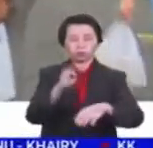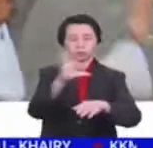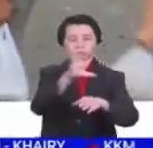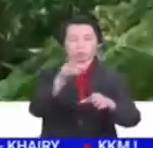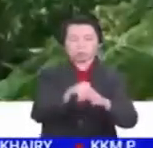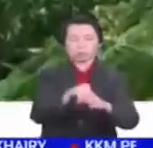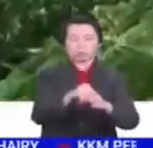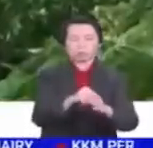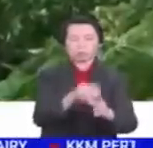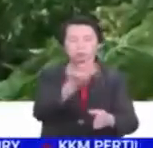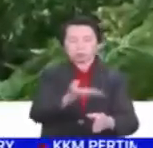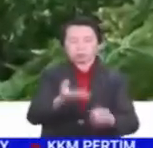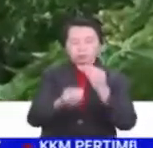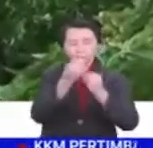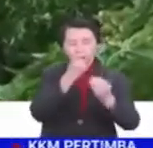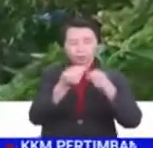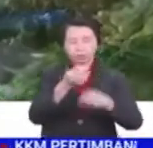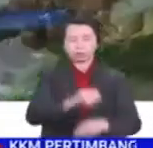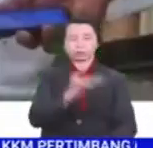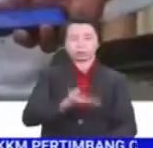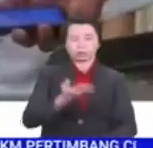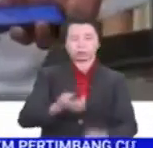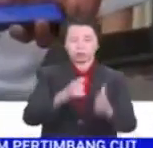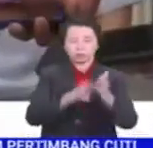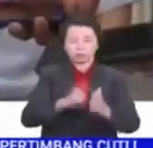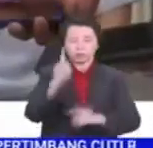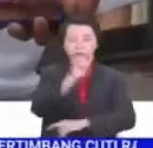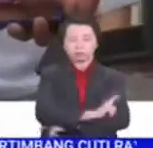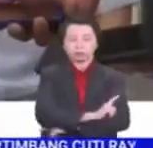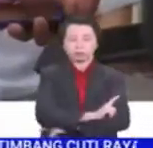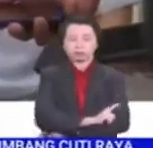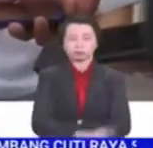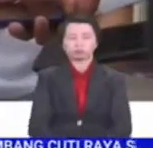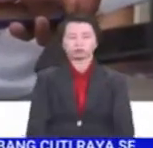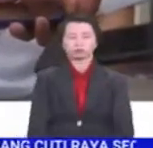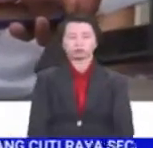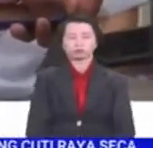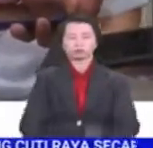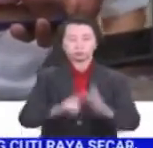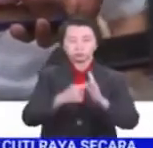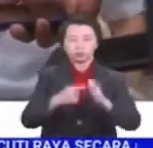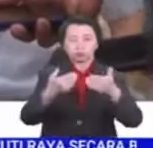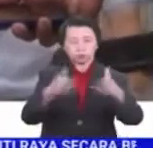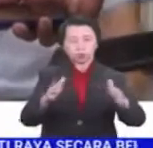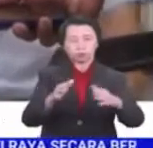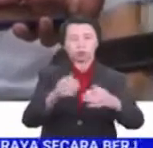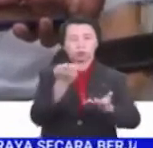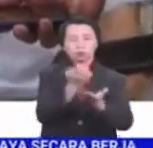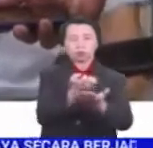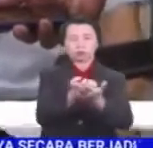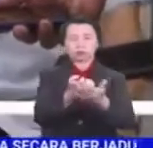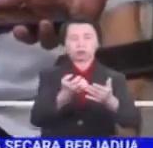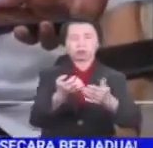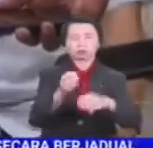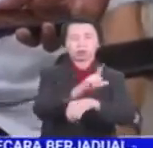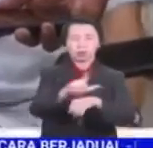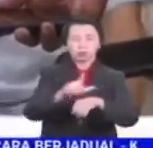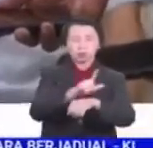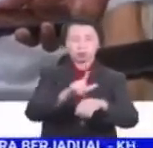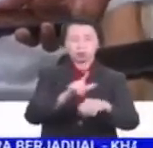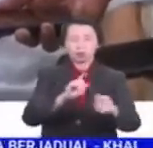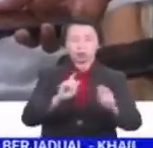melibatkan produk makanan serta barang keperluan hari Aduh mengkecilkan semula ekonomi maka tindakan-tindakan